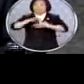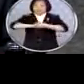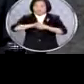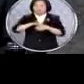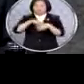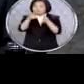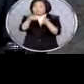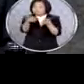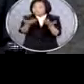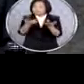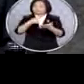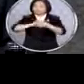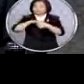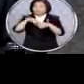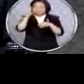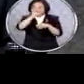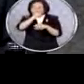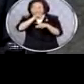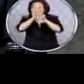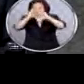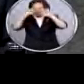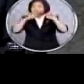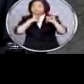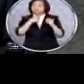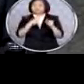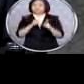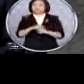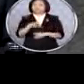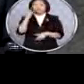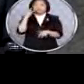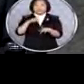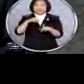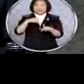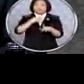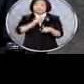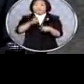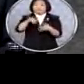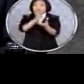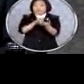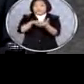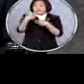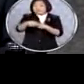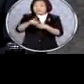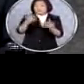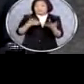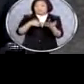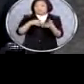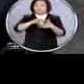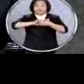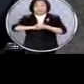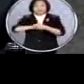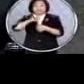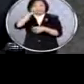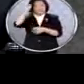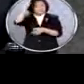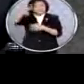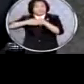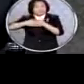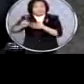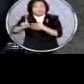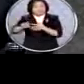行了解，同时不能容许让赌盘决定台湾未来的前途。第二，农业发